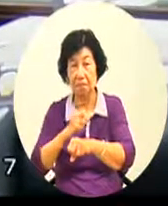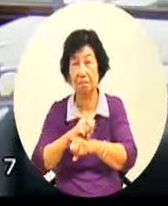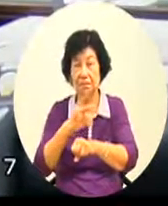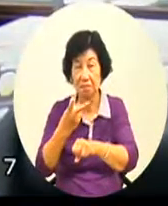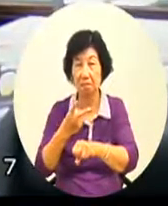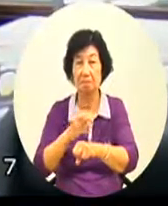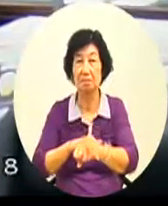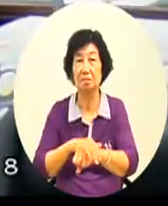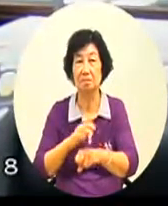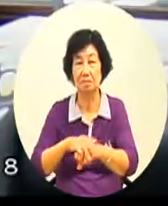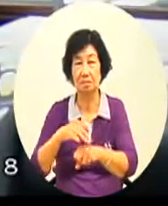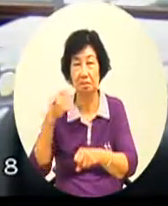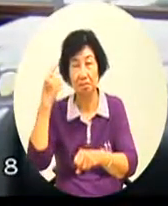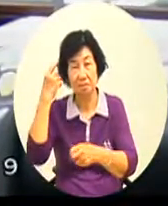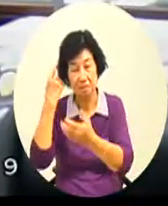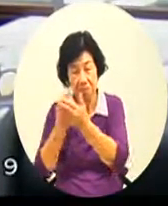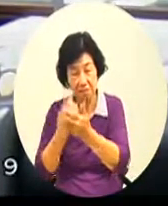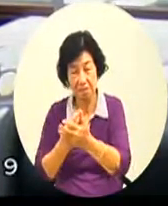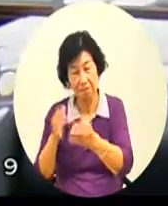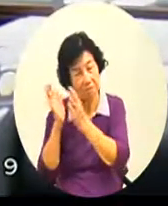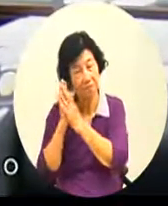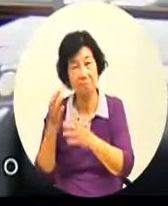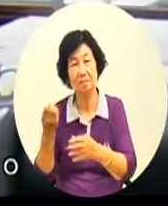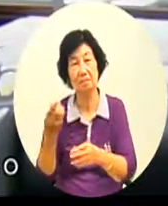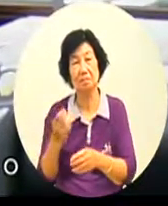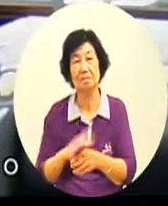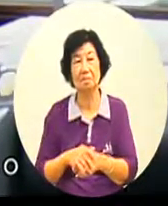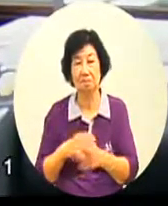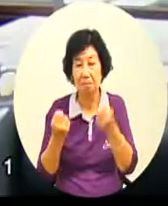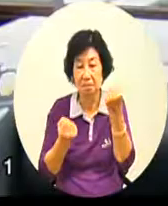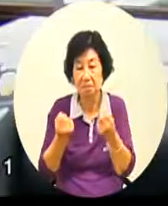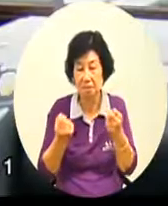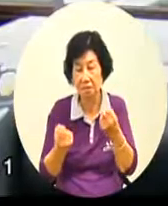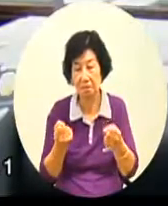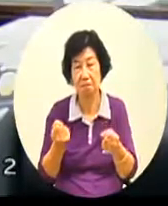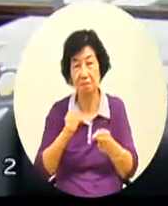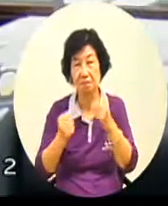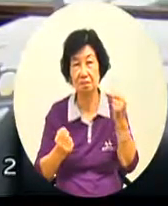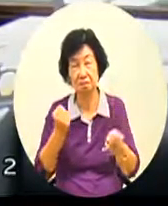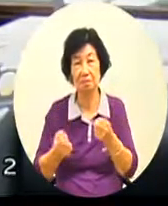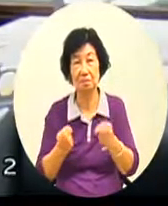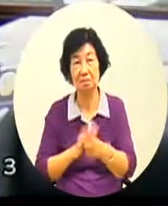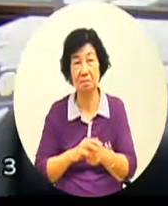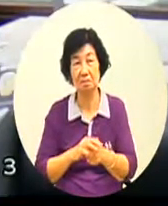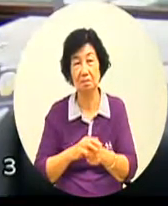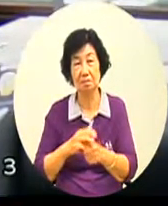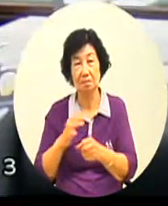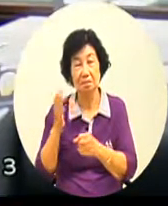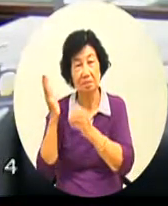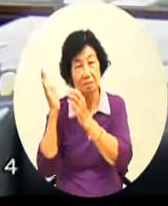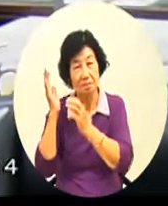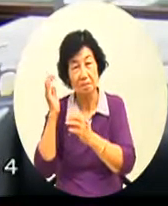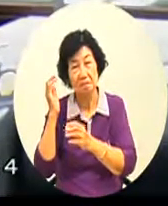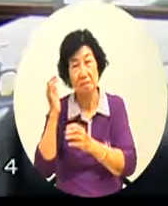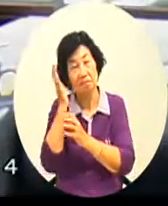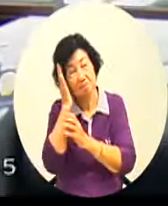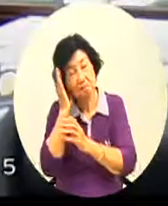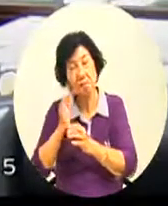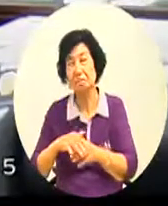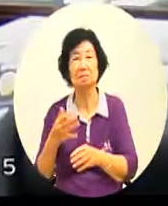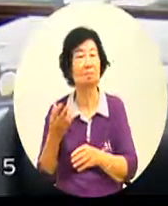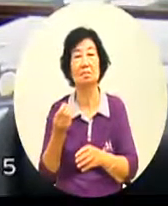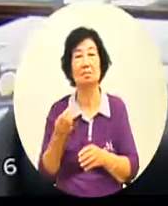14、16、17、15、16、16，这是没可能吗？司机是不用睡觉了吗？有人这样子折磨司机的吗？这是什么情形？起